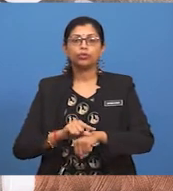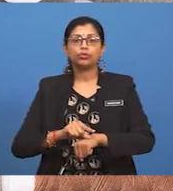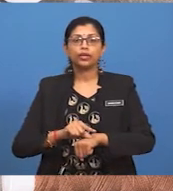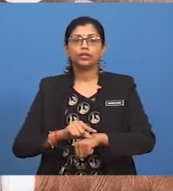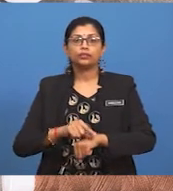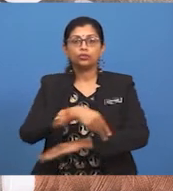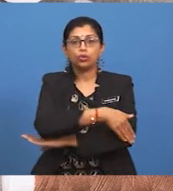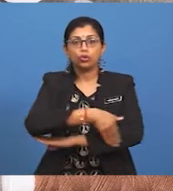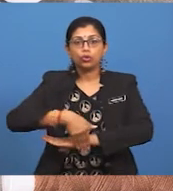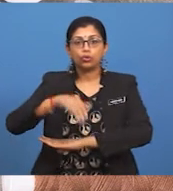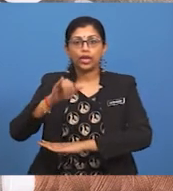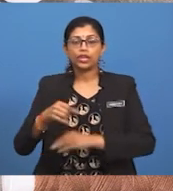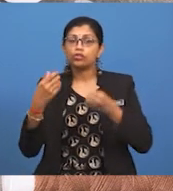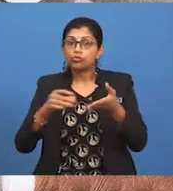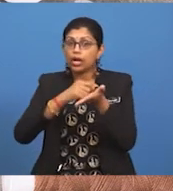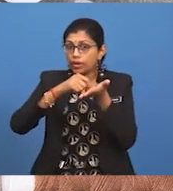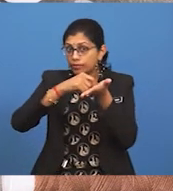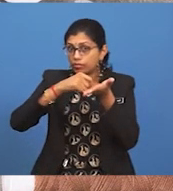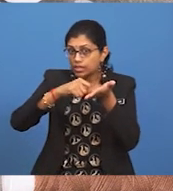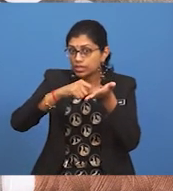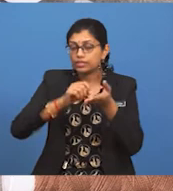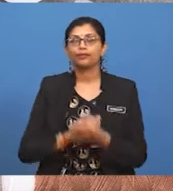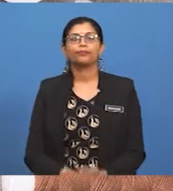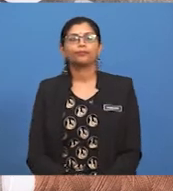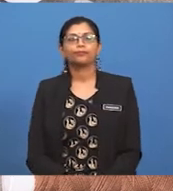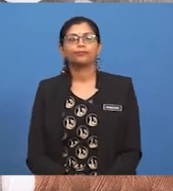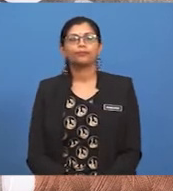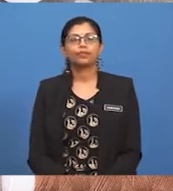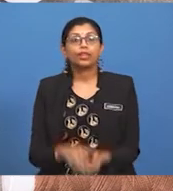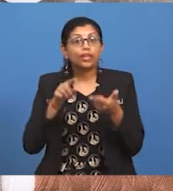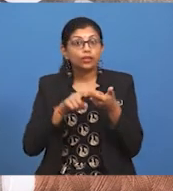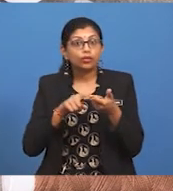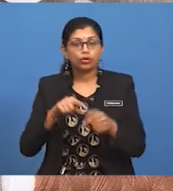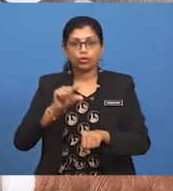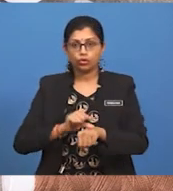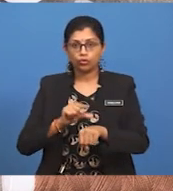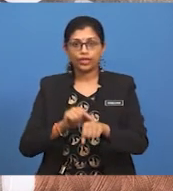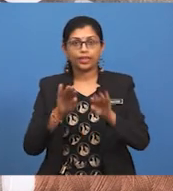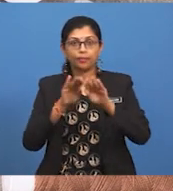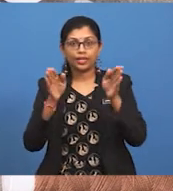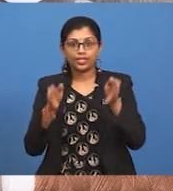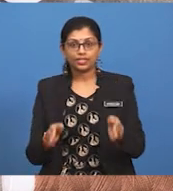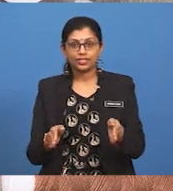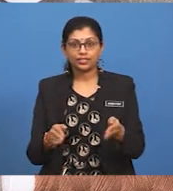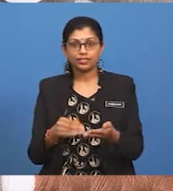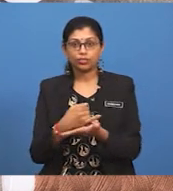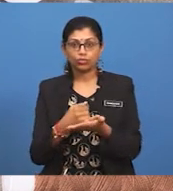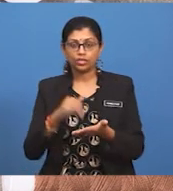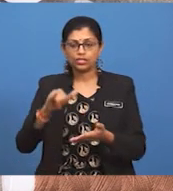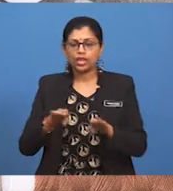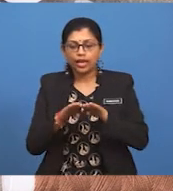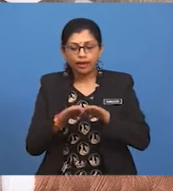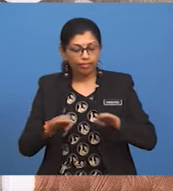menggunakan ukuran yang telah dicatat. Kedua, gunakan meja menjawab yang rata dan